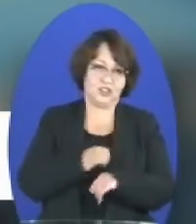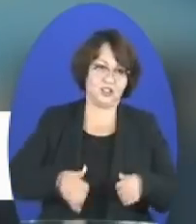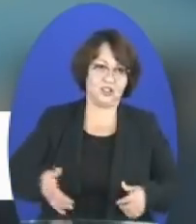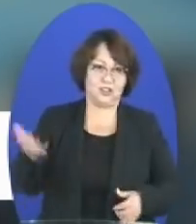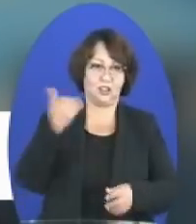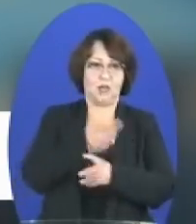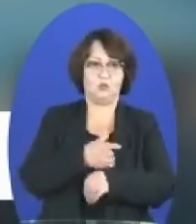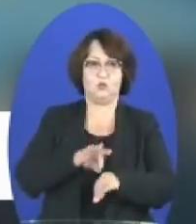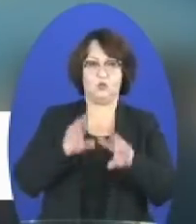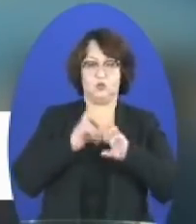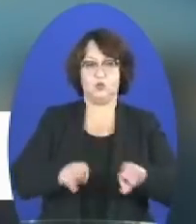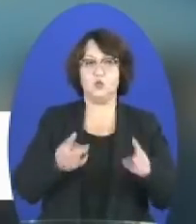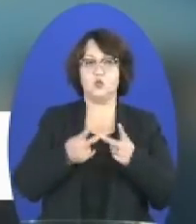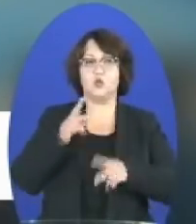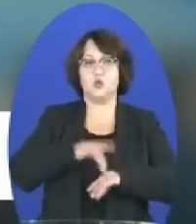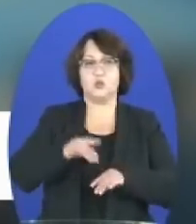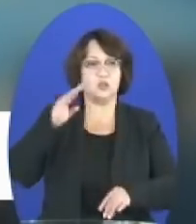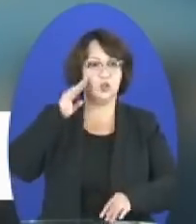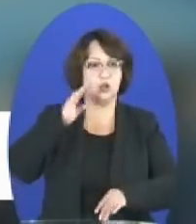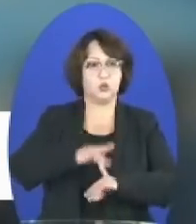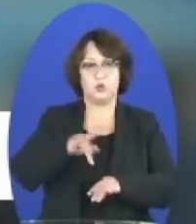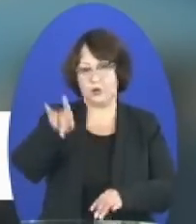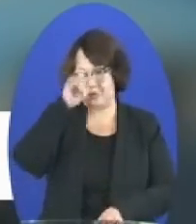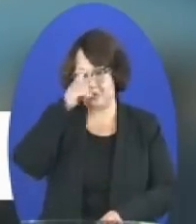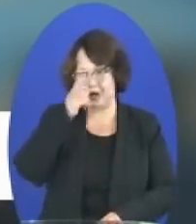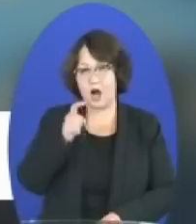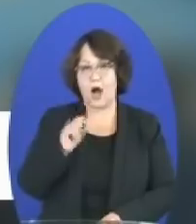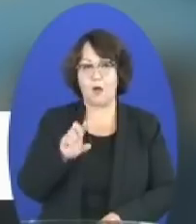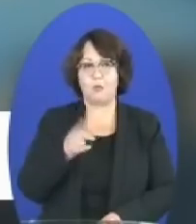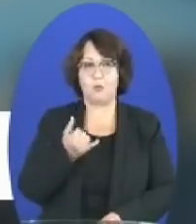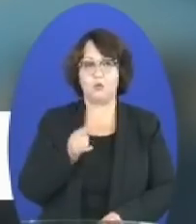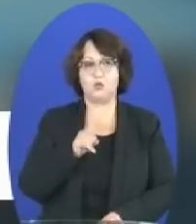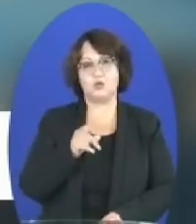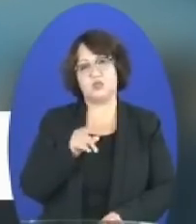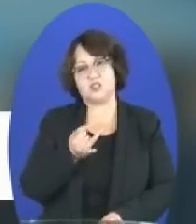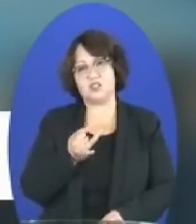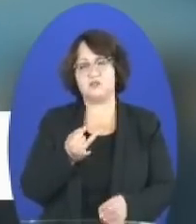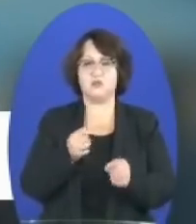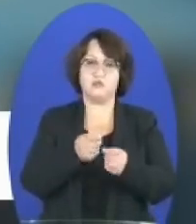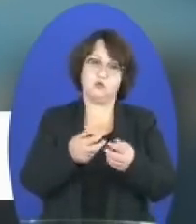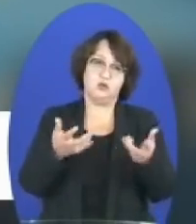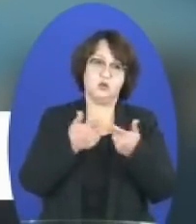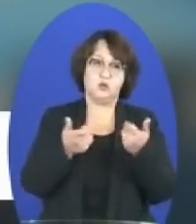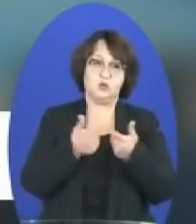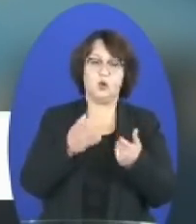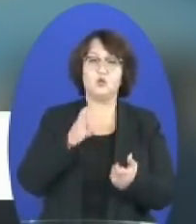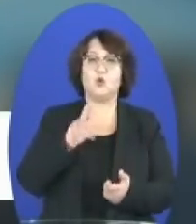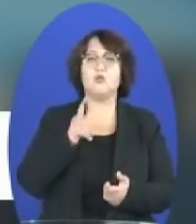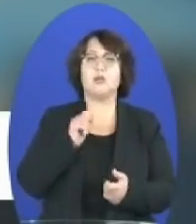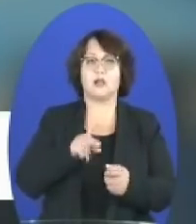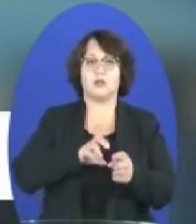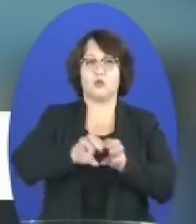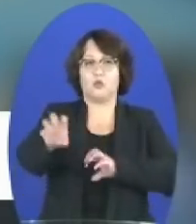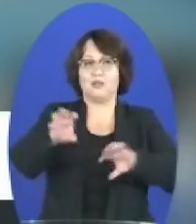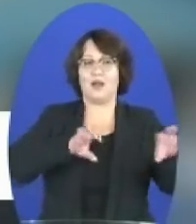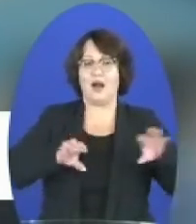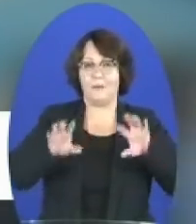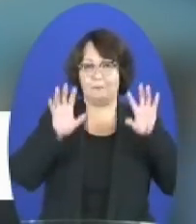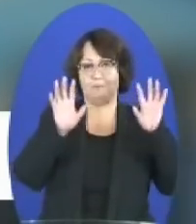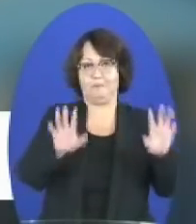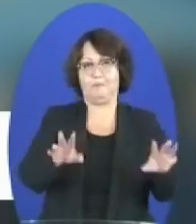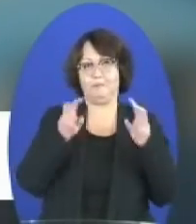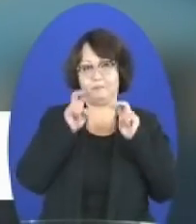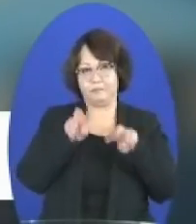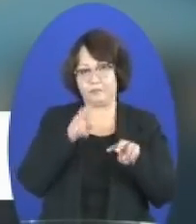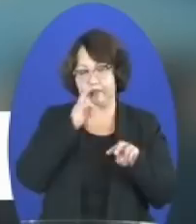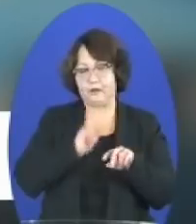төвчин судлын үндэсний төв, цэргийн төв эмнэлэг, Хабу, Зүч, Наранбулаг, Ивэлэн зочид буудал сувлэлт тусгаарлах болно. Транзит нислэгээр